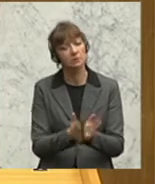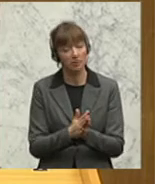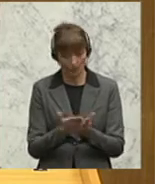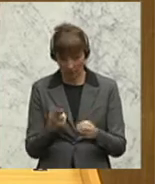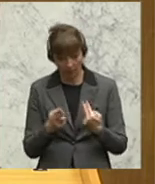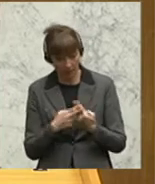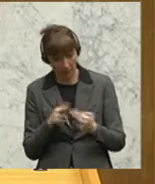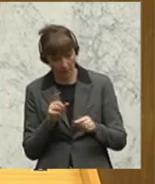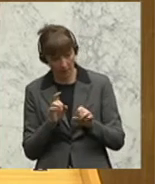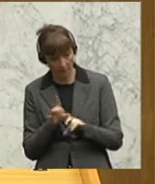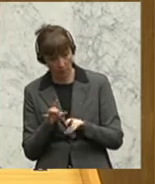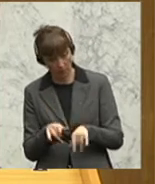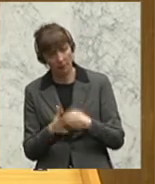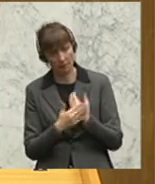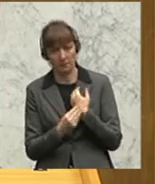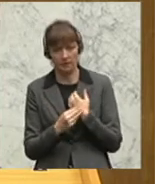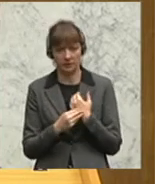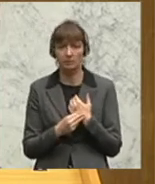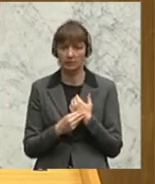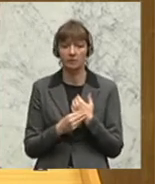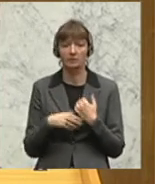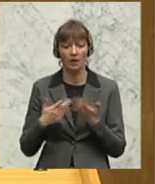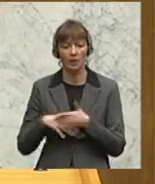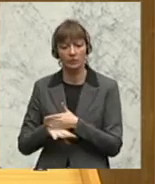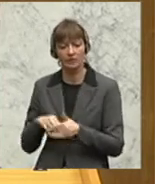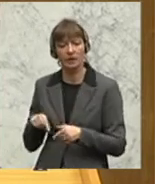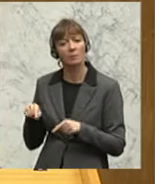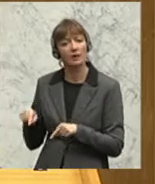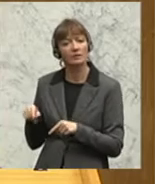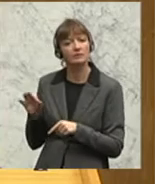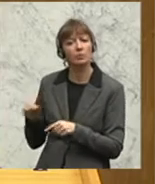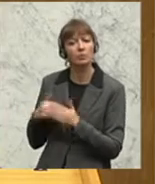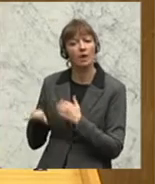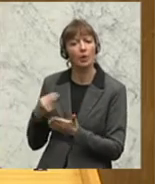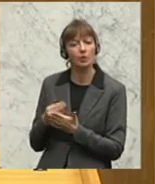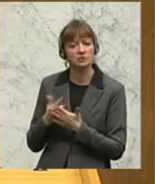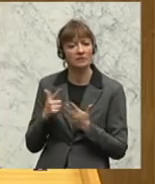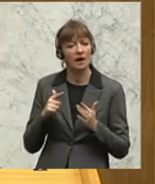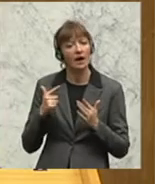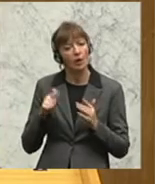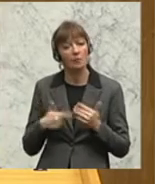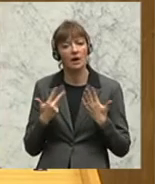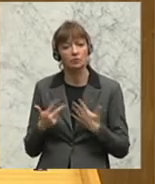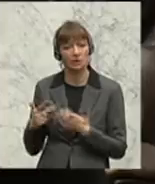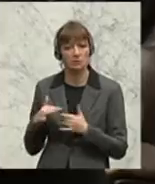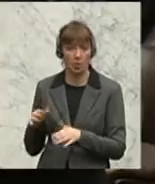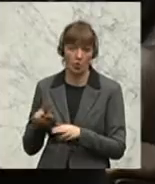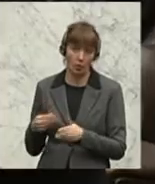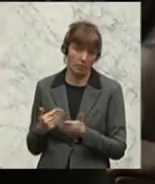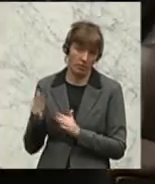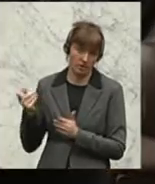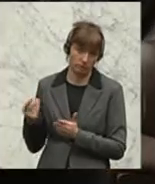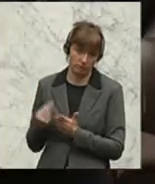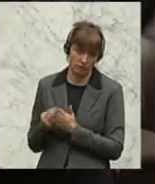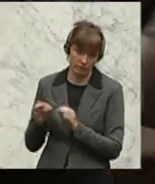melden. Dadurch werden für die Unternehmen Mehrkosten von 2,88 Millionen Euro entstehen. Die